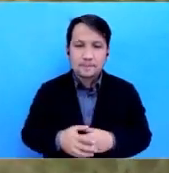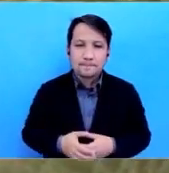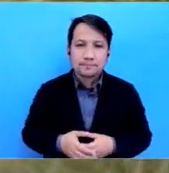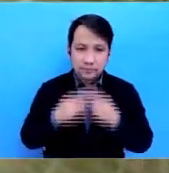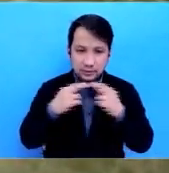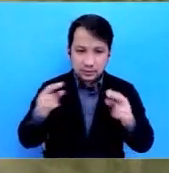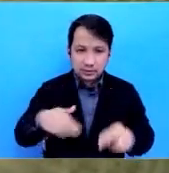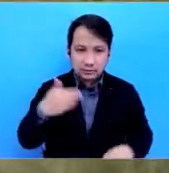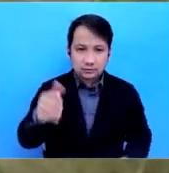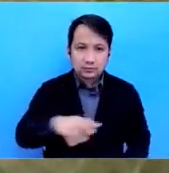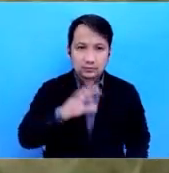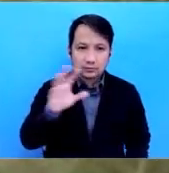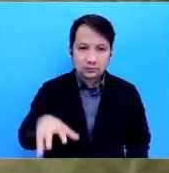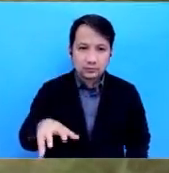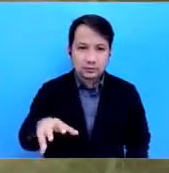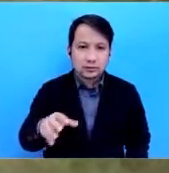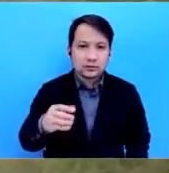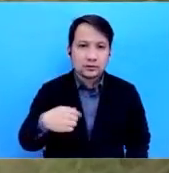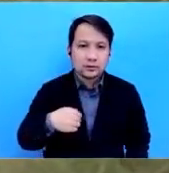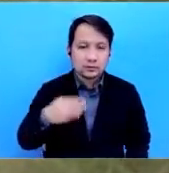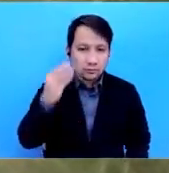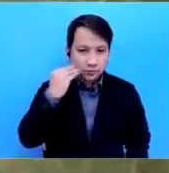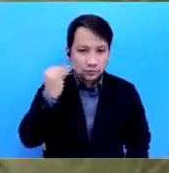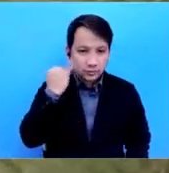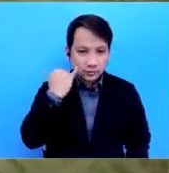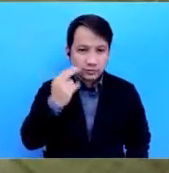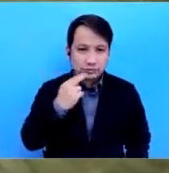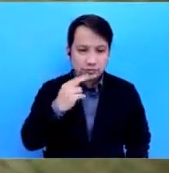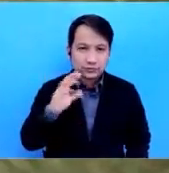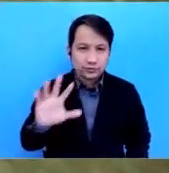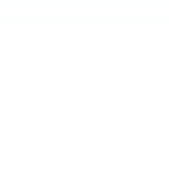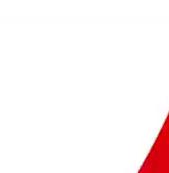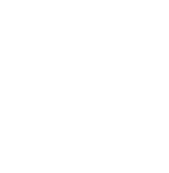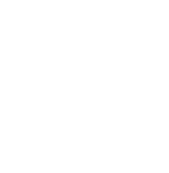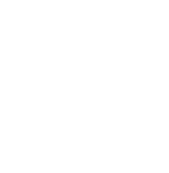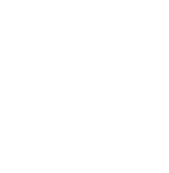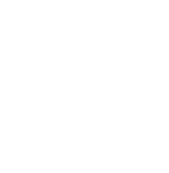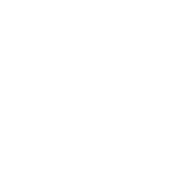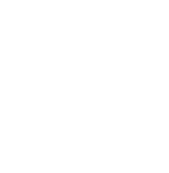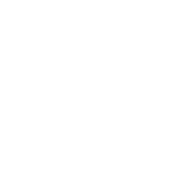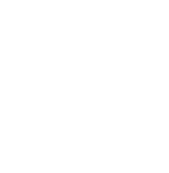Nagbabalita mula sa frontline, MJ Marfori, News 5.